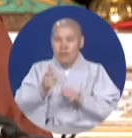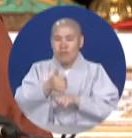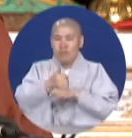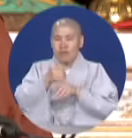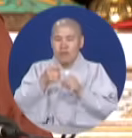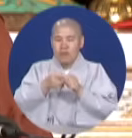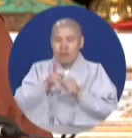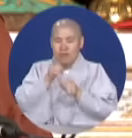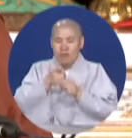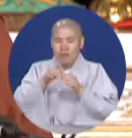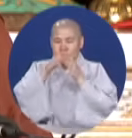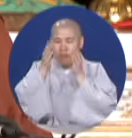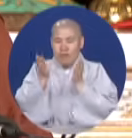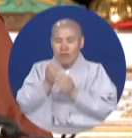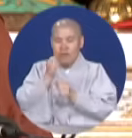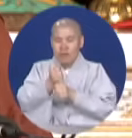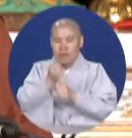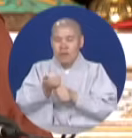보니까